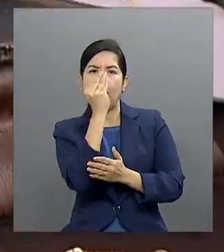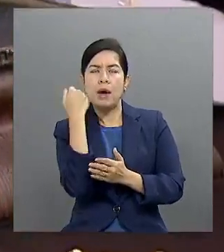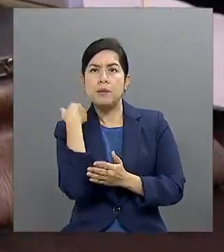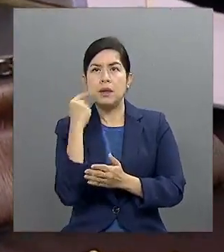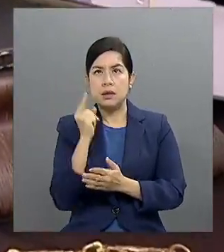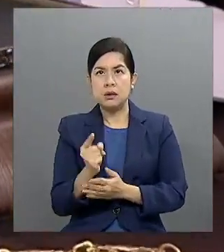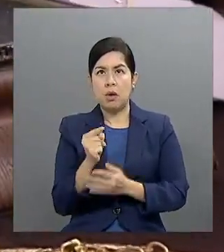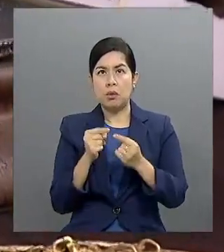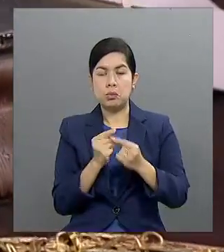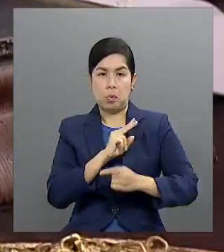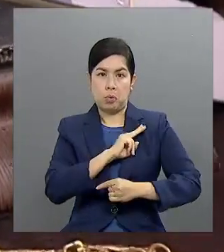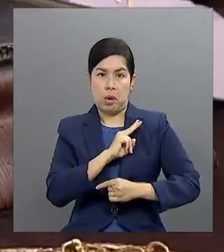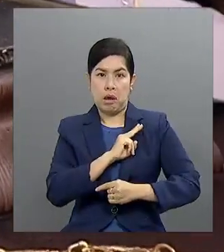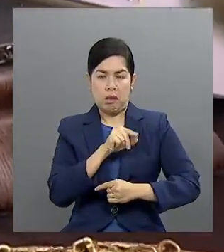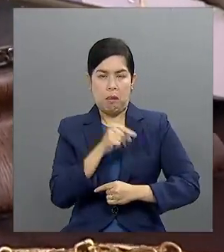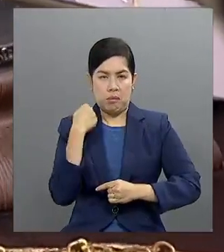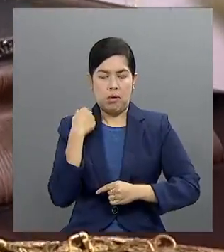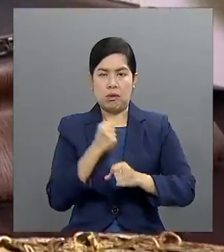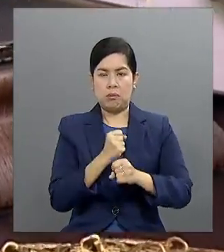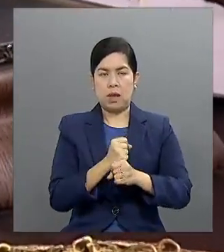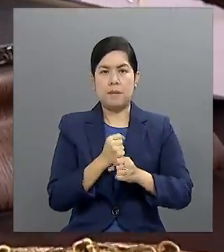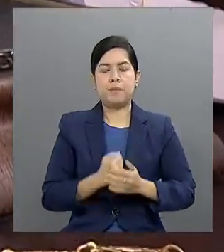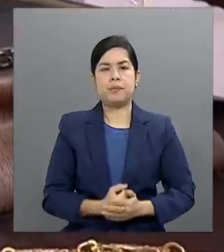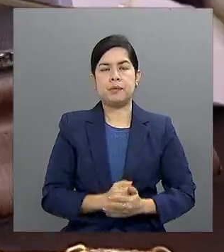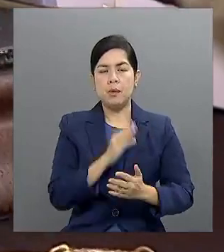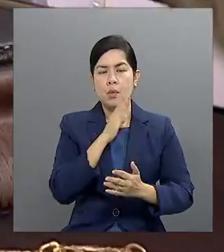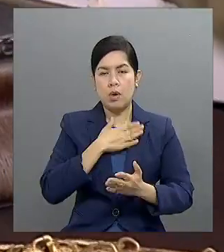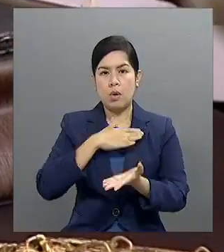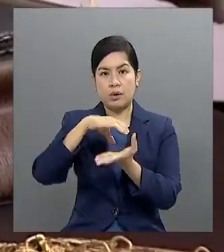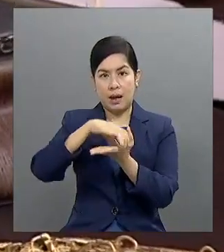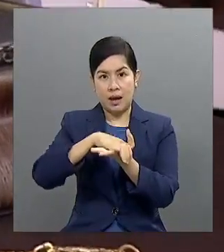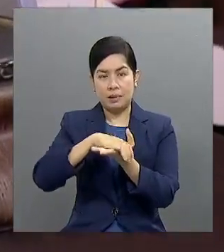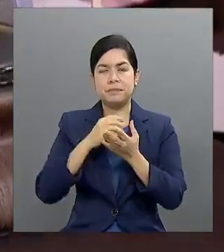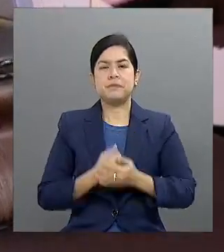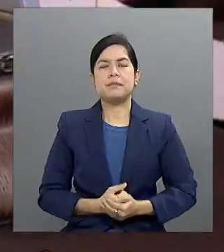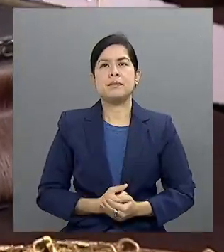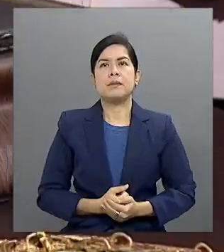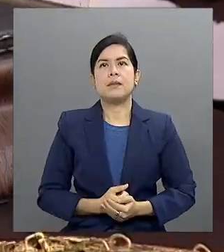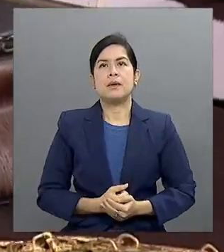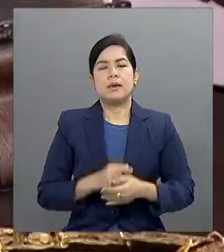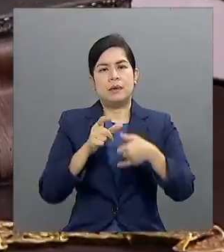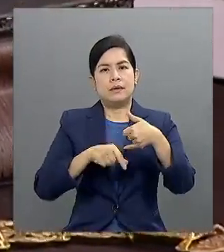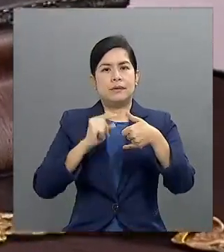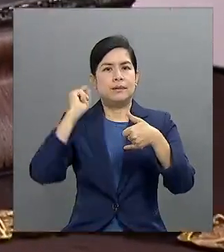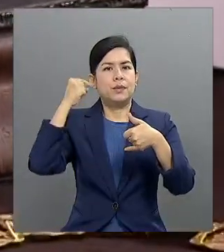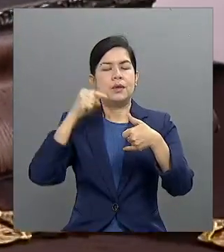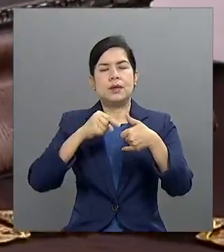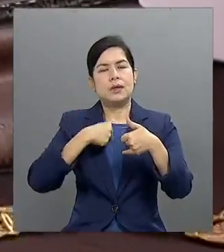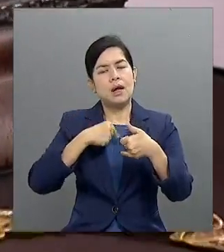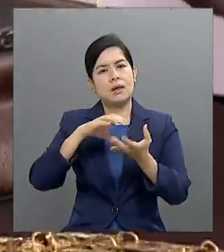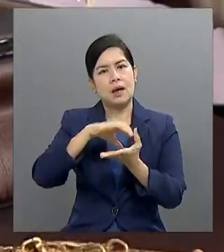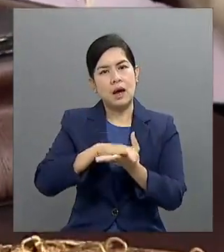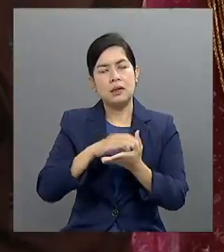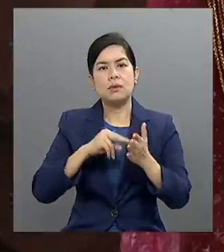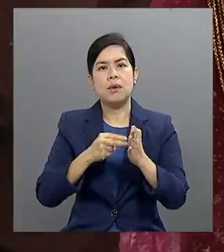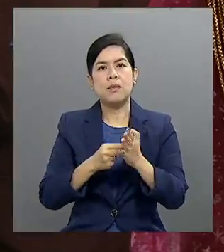องนะครับเพราะว่าในอดีตเนี่ยการที่เราจะแต่งงานได้สักเจ้าผู้หญิงจะแต่งงานได้สักครั้งหนึ่งเนี่ยไม่สามารถที่จะไปเจอผู้ชาย